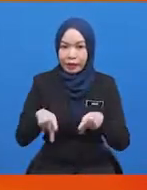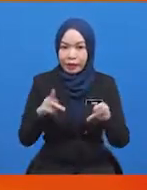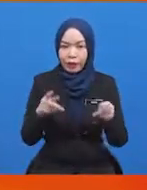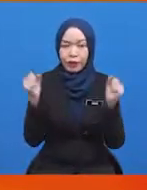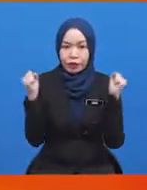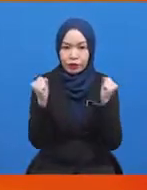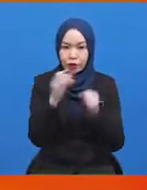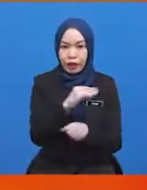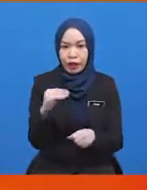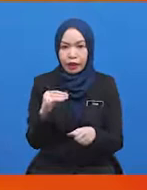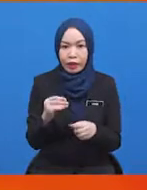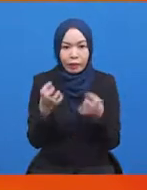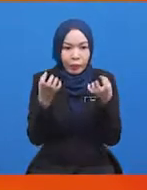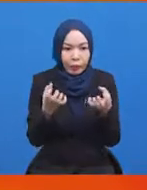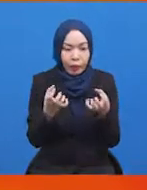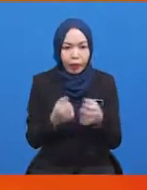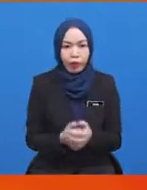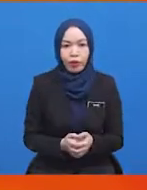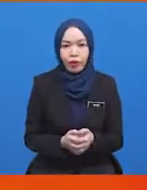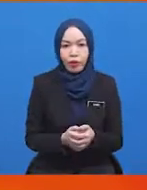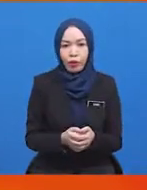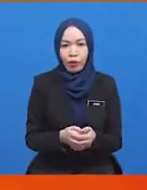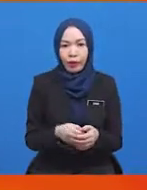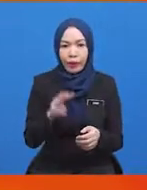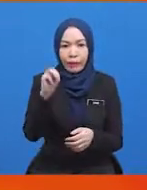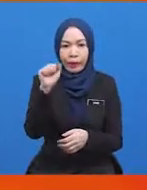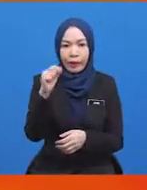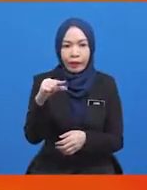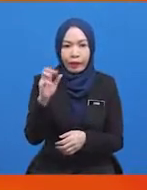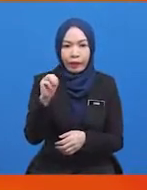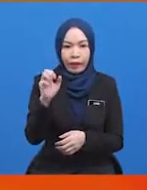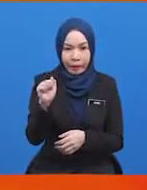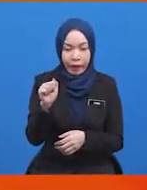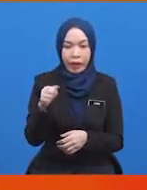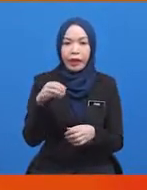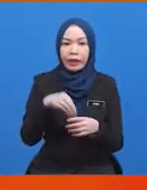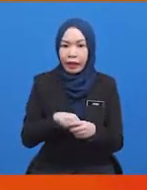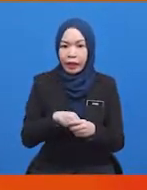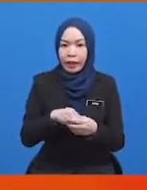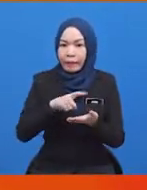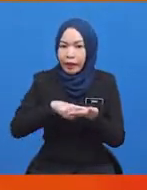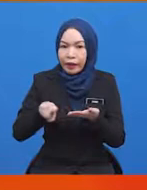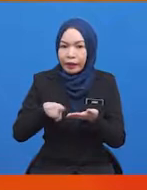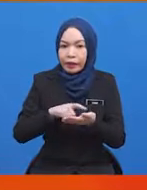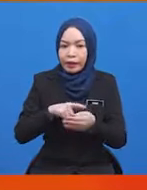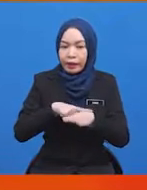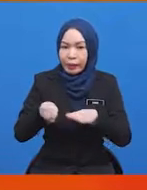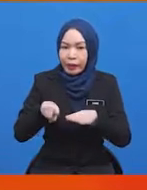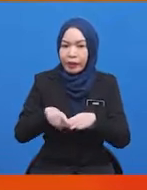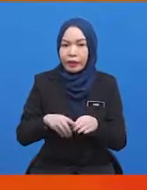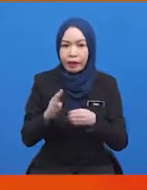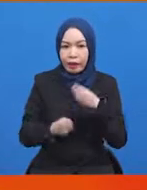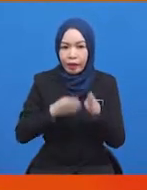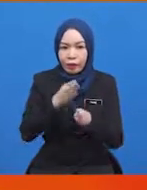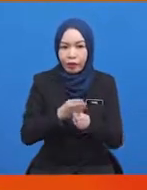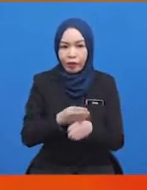dan pembekuan magma di dalam kerak bumi. Manakala, igneous terobosan pula terhasil daripada